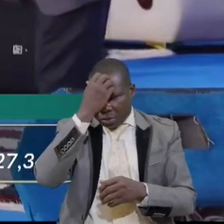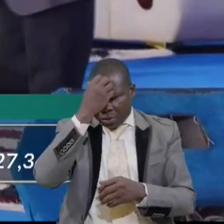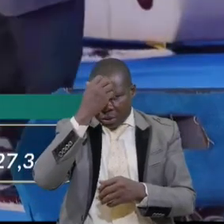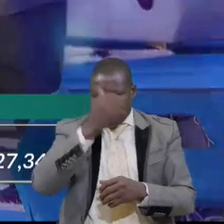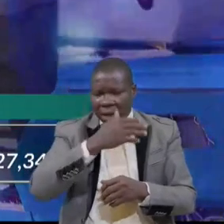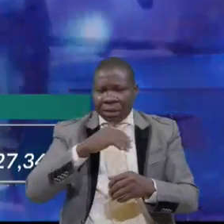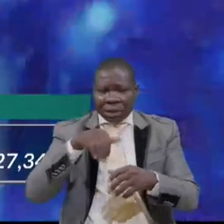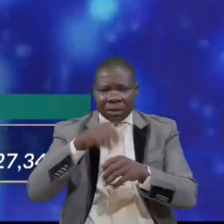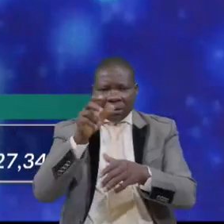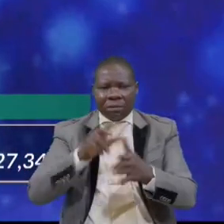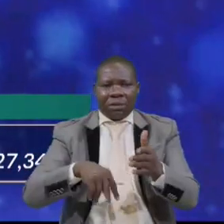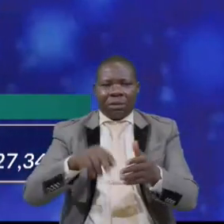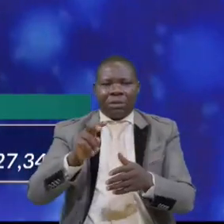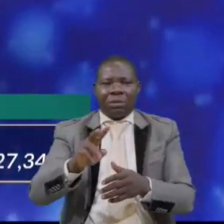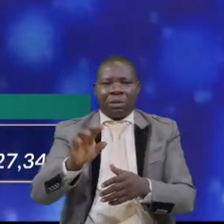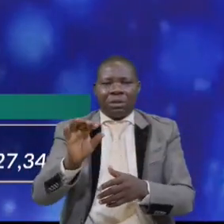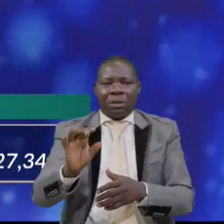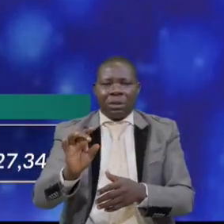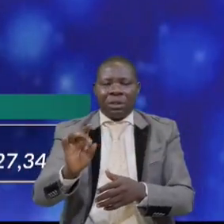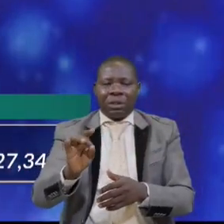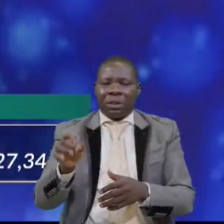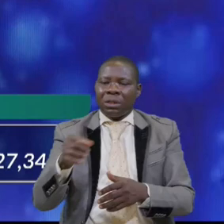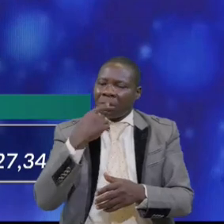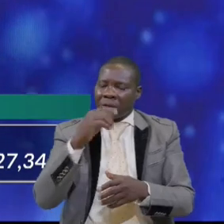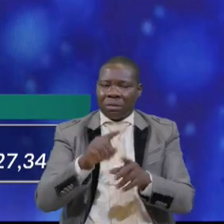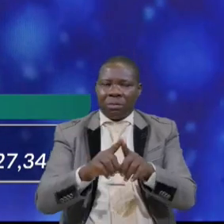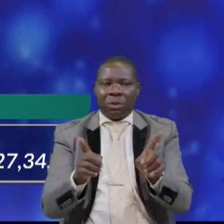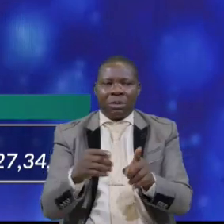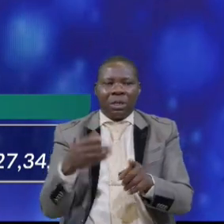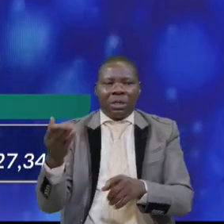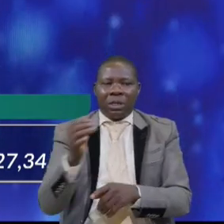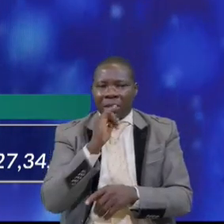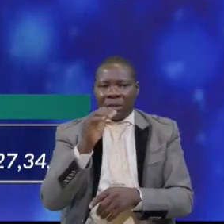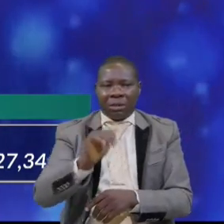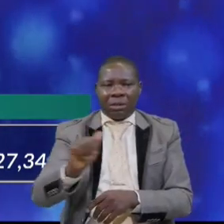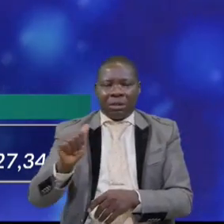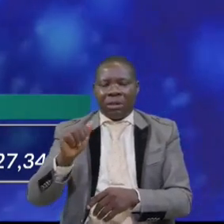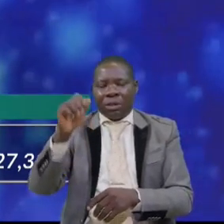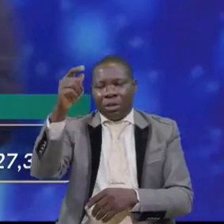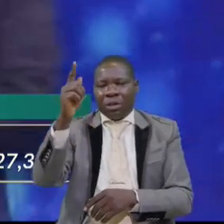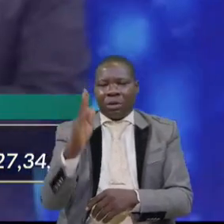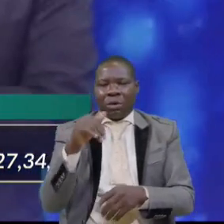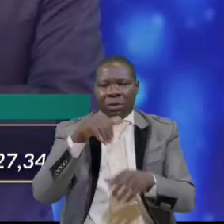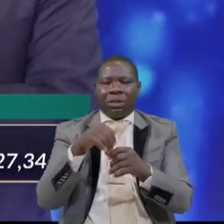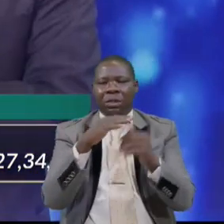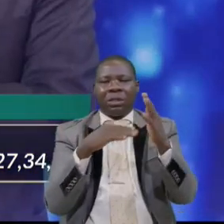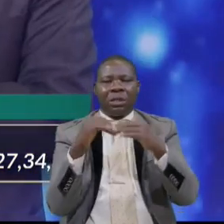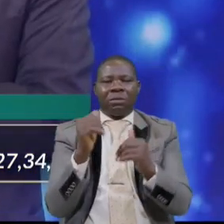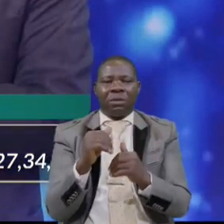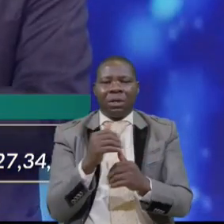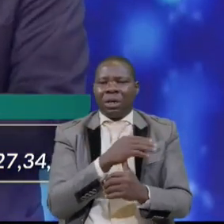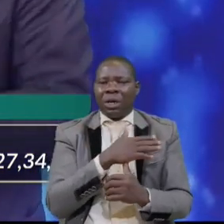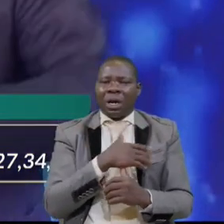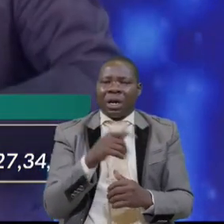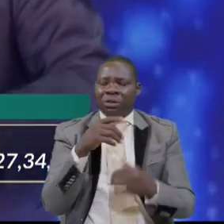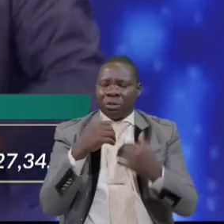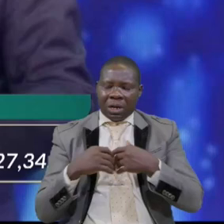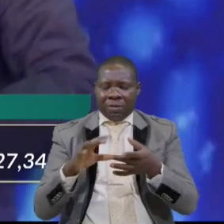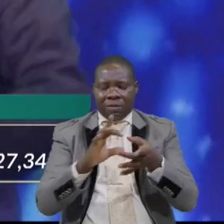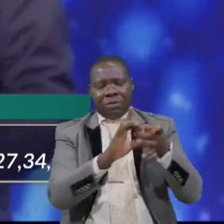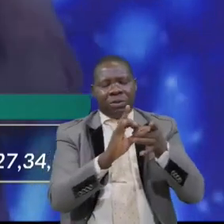Verset 28, il dit, mais il y a dans les cieux un Dieu. Et il a la connexion à ce Dieu-là. Il y